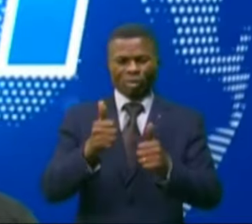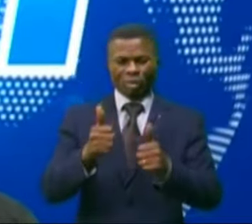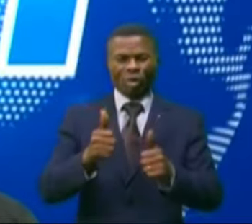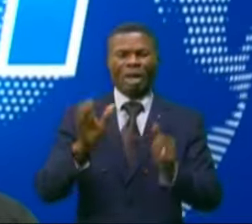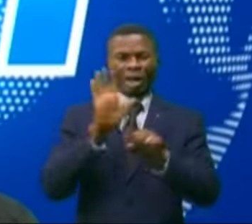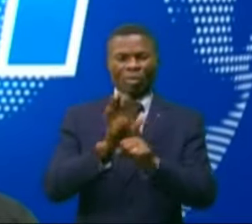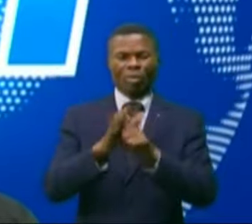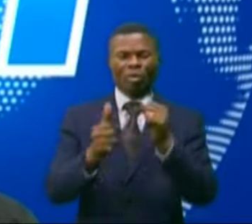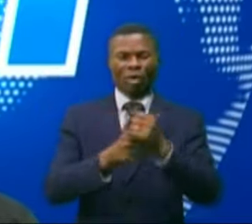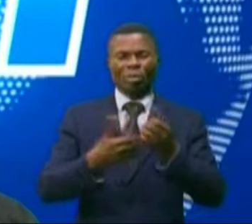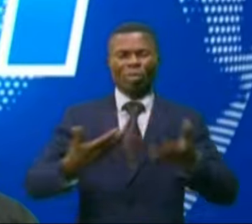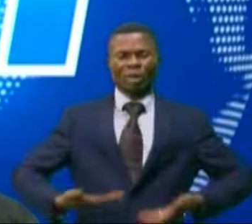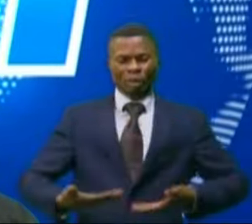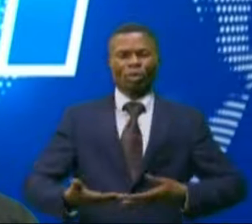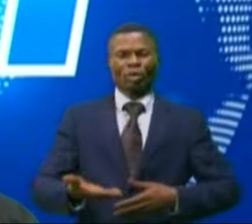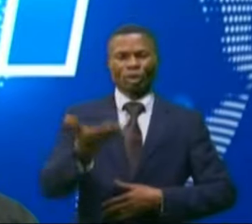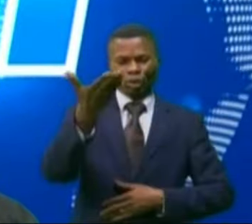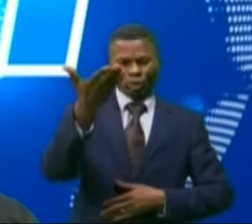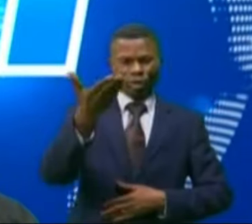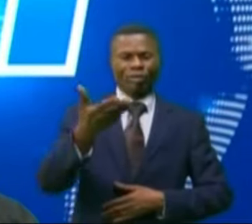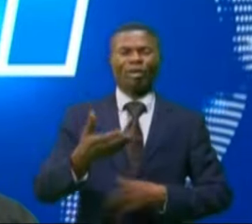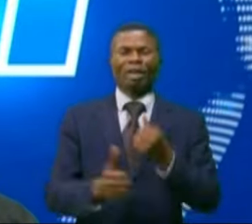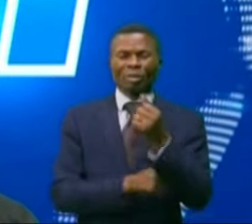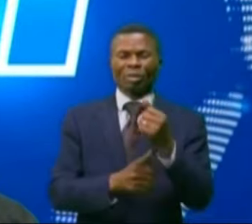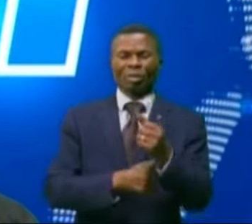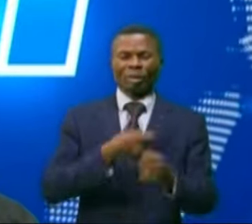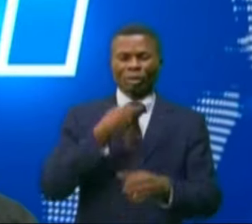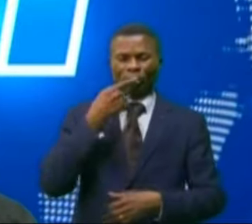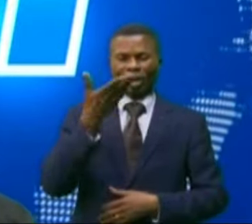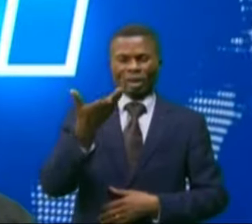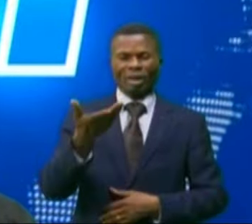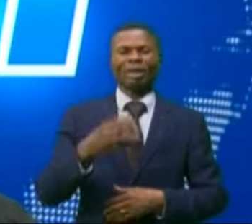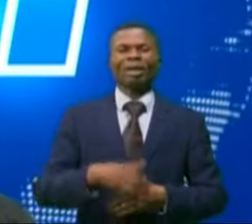à travers ces reportages de Mac Makolo et Berry Kilouba.